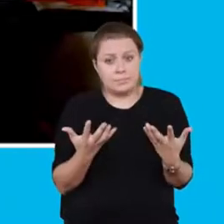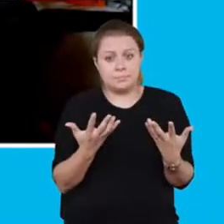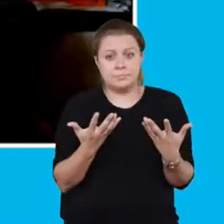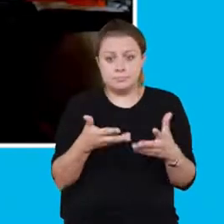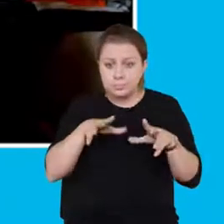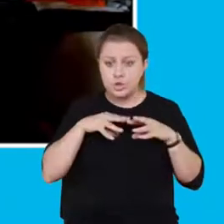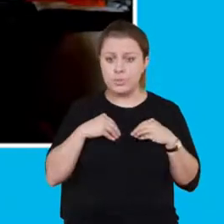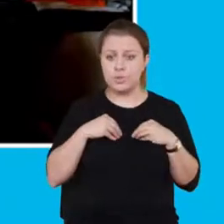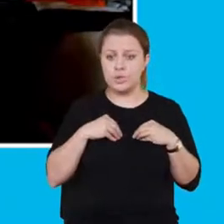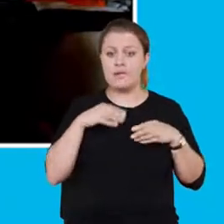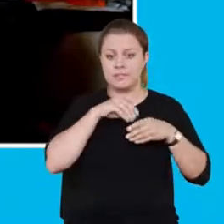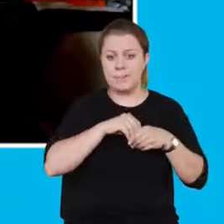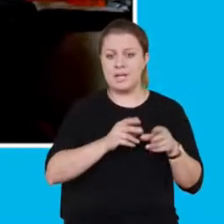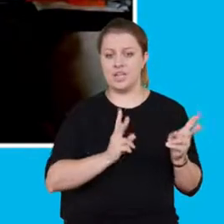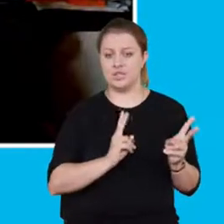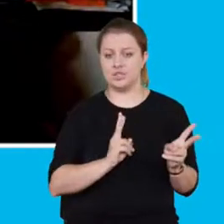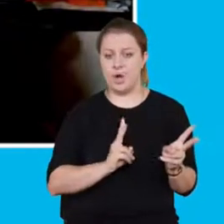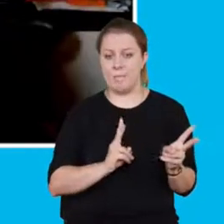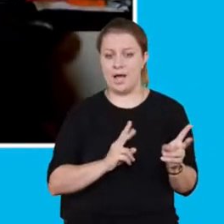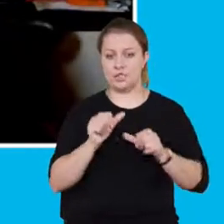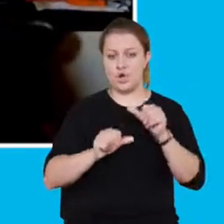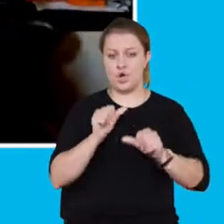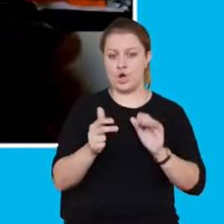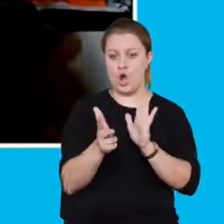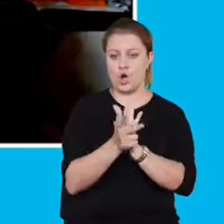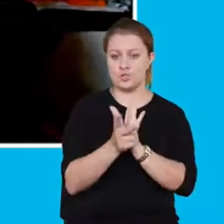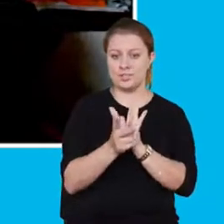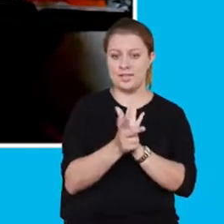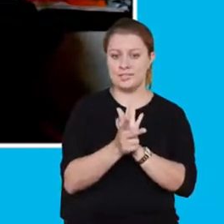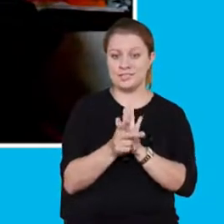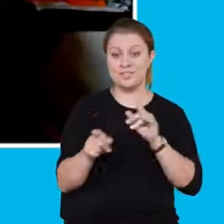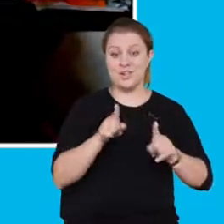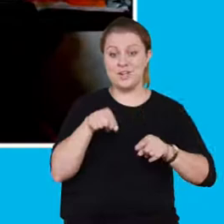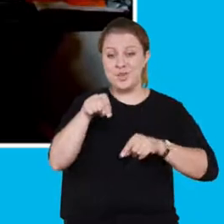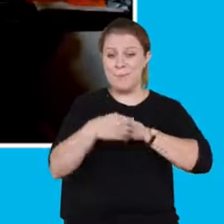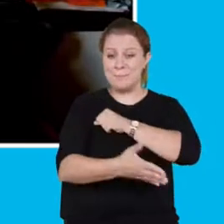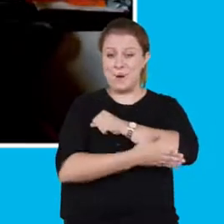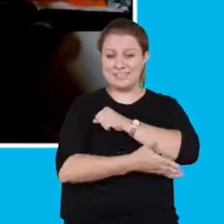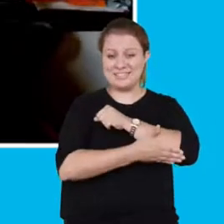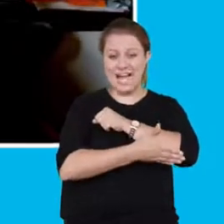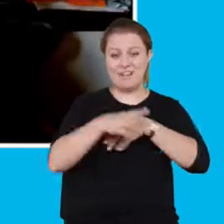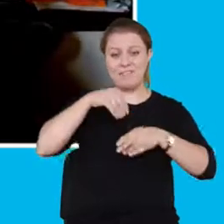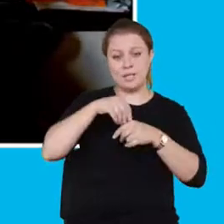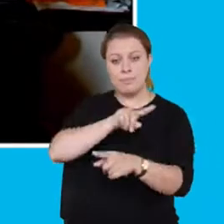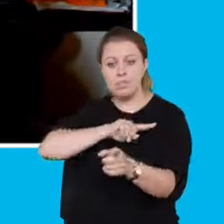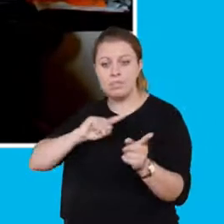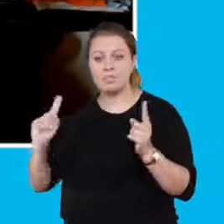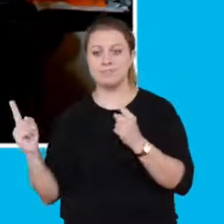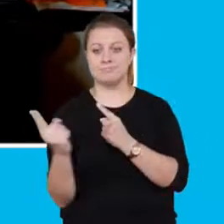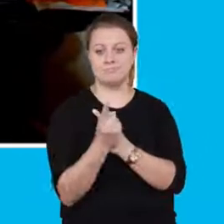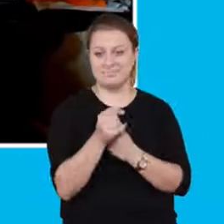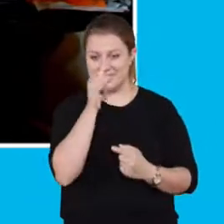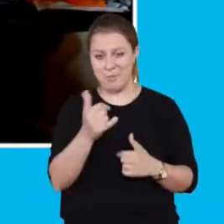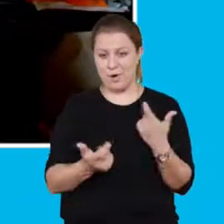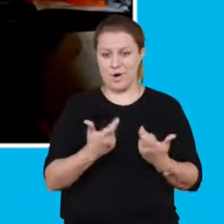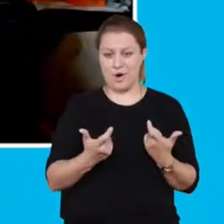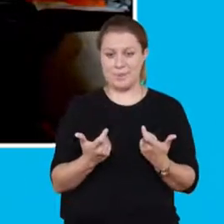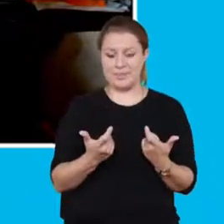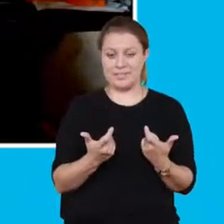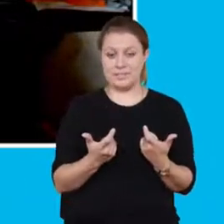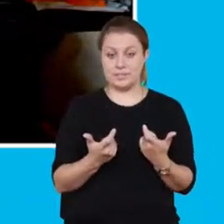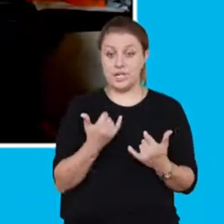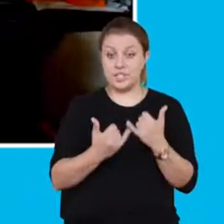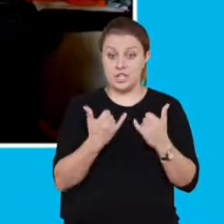narzucając je w listopadzie. No i to jest właśnie dylemat podstawowy, no nie da się tego obejść. Jeżeli akceptujemy państwo